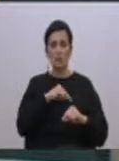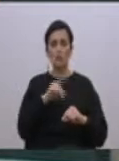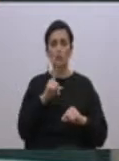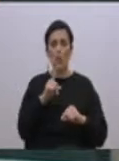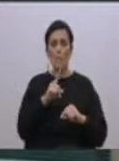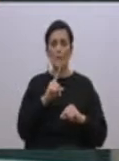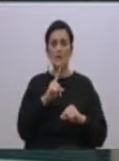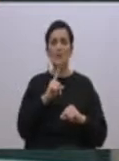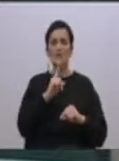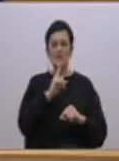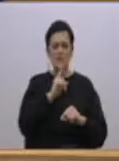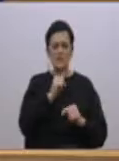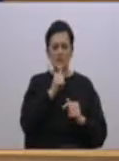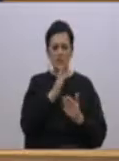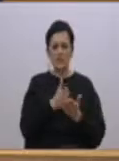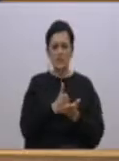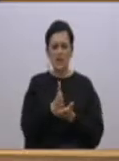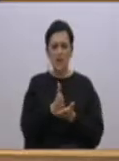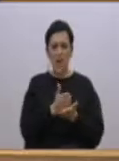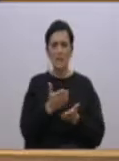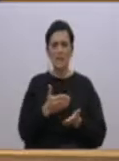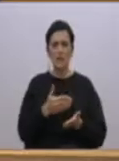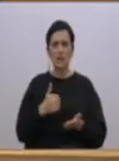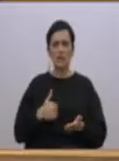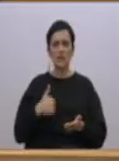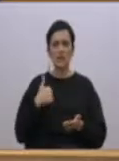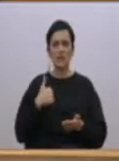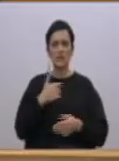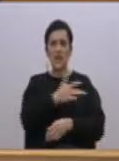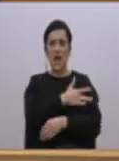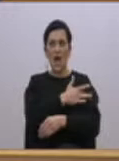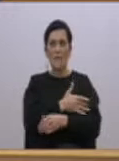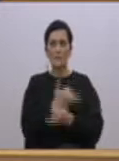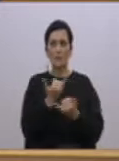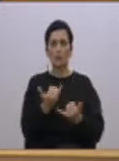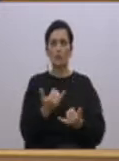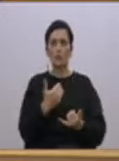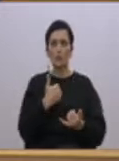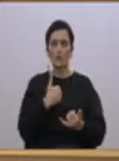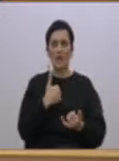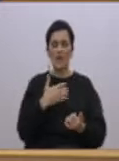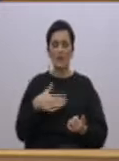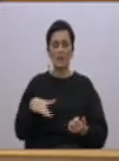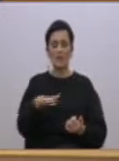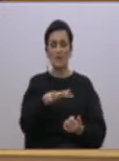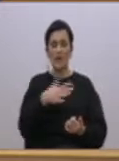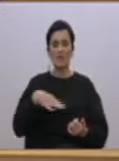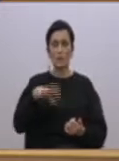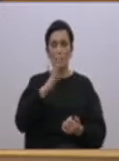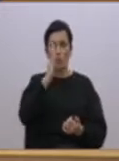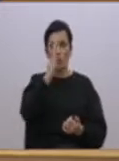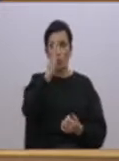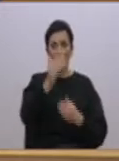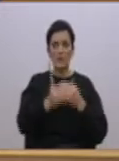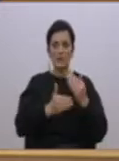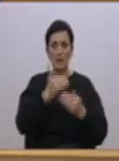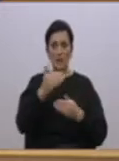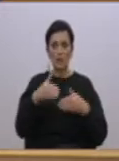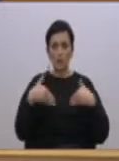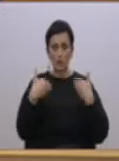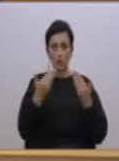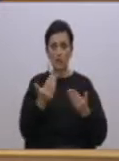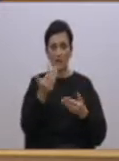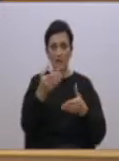teleam lizdat, levit zgamul bași, sine hirse odatem sahurebian, čunsko panas, sakartolos, da mi dam o malši carmata vei gisurut, kvenc